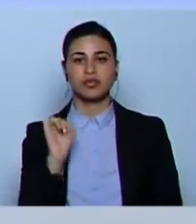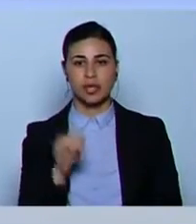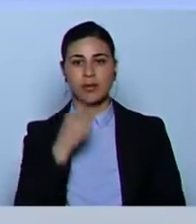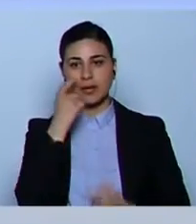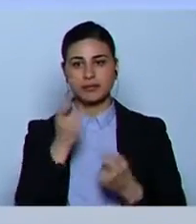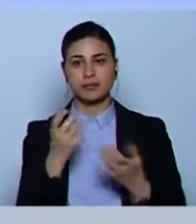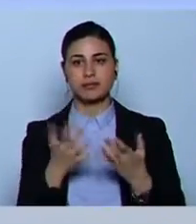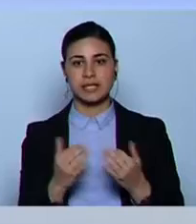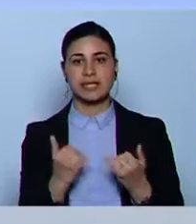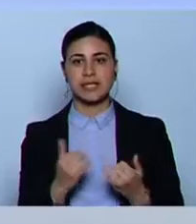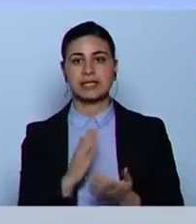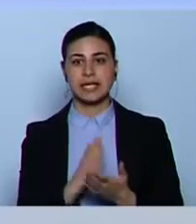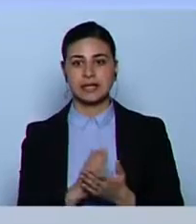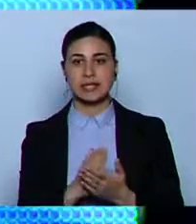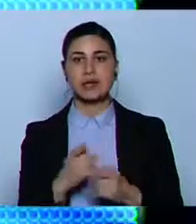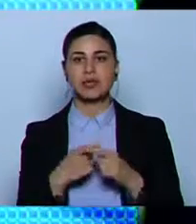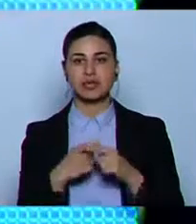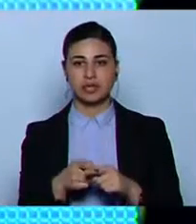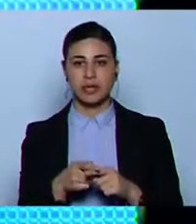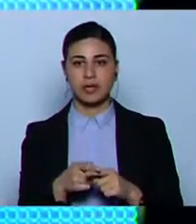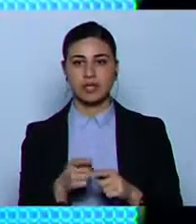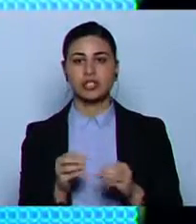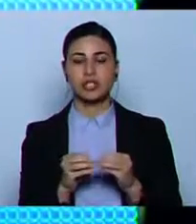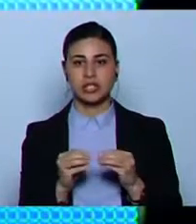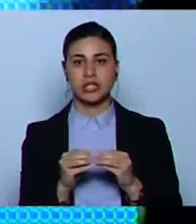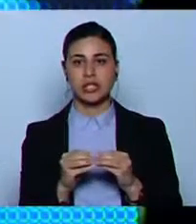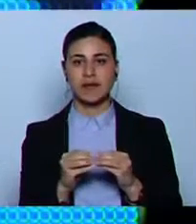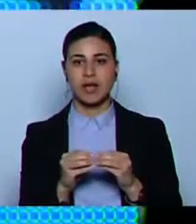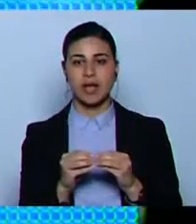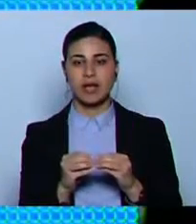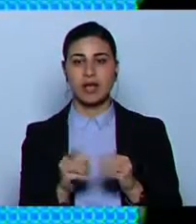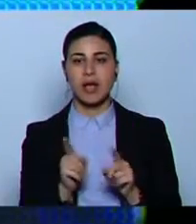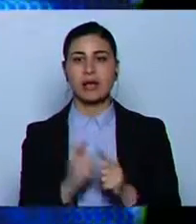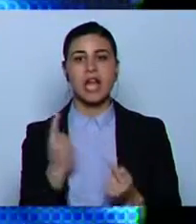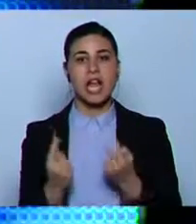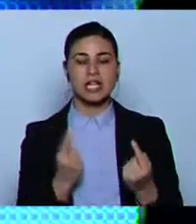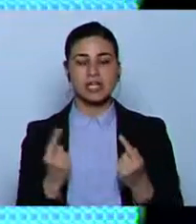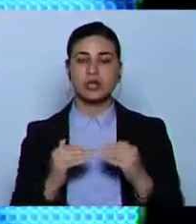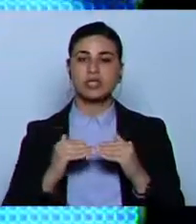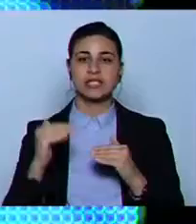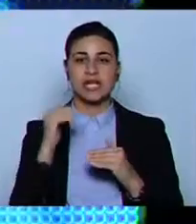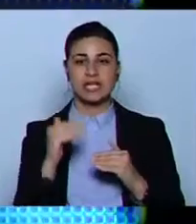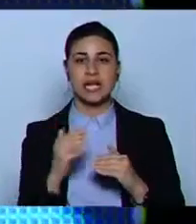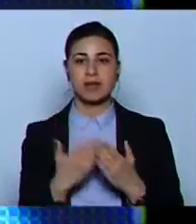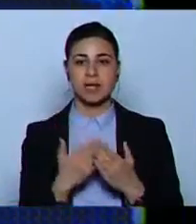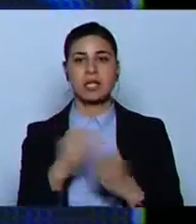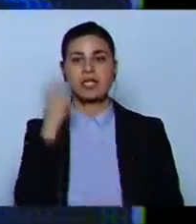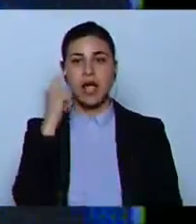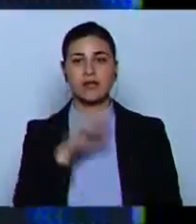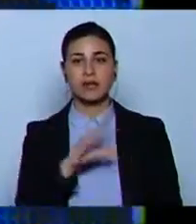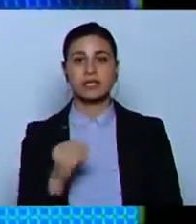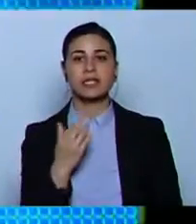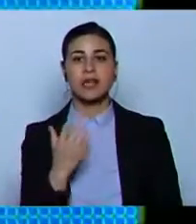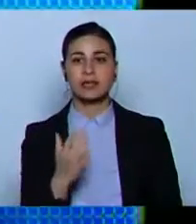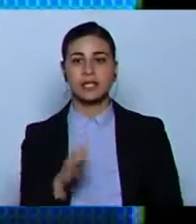დაიხვეწოს დღეს არსებულ სისტემაში, დაიხვეწოს იგივე საშტატო ერთეული ზედაზღვარი. მოდით დავფიქრდეთ,